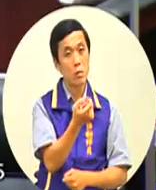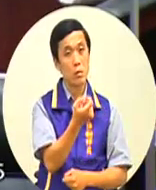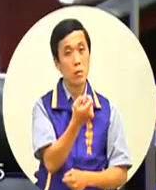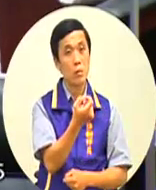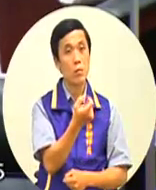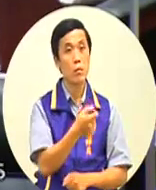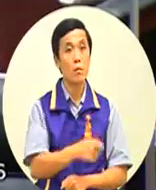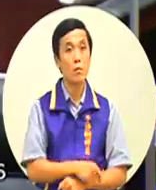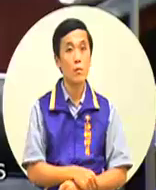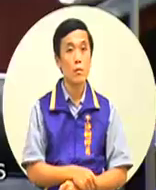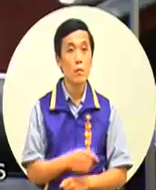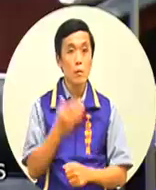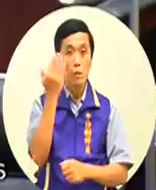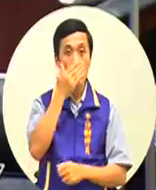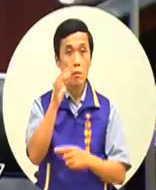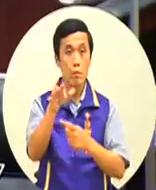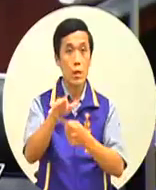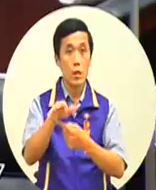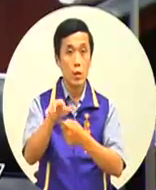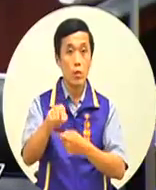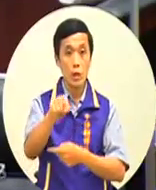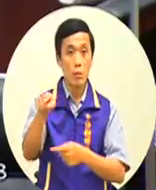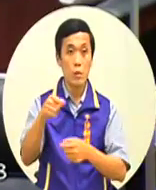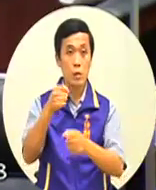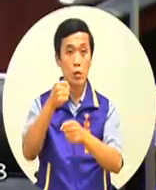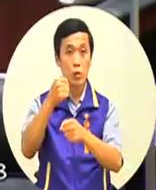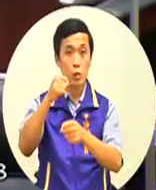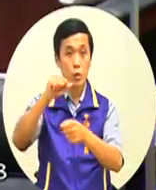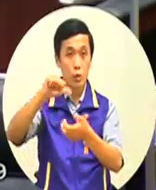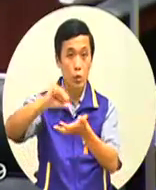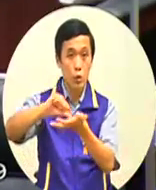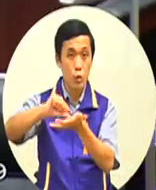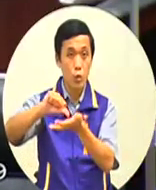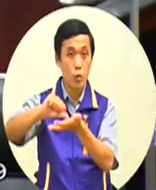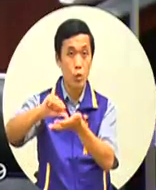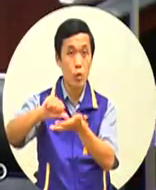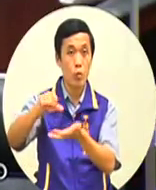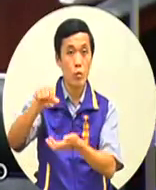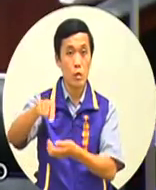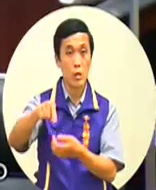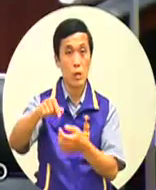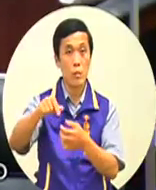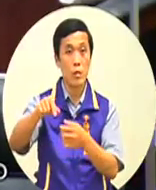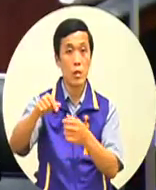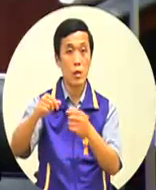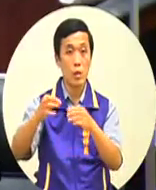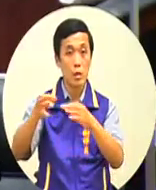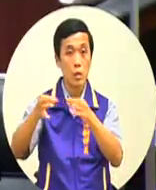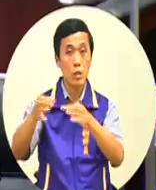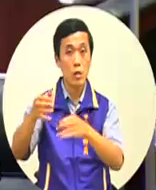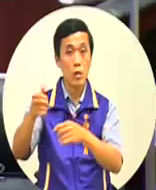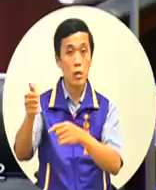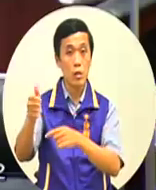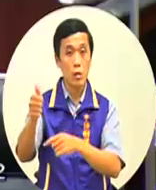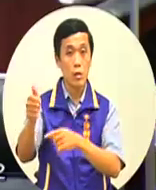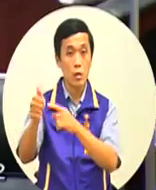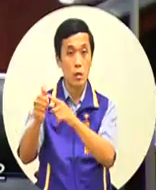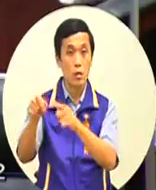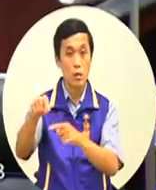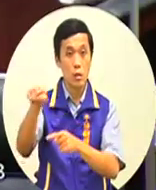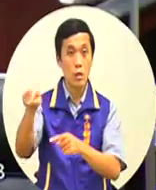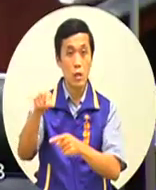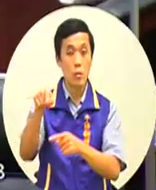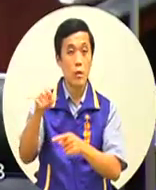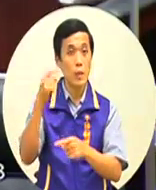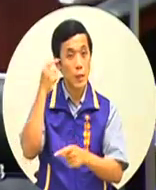讲，因伫美容浸野莲的这业者，逼不得已，就是爱